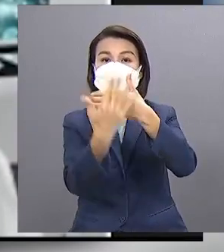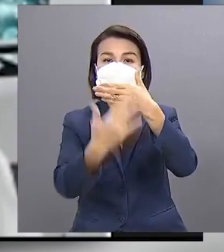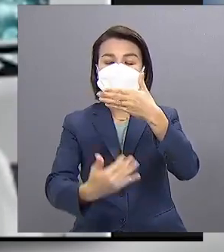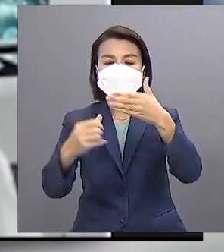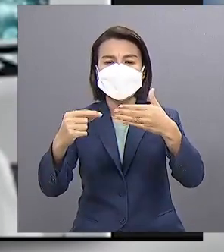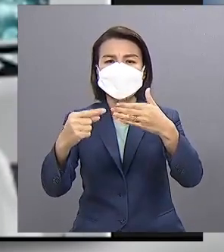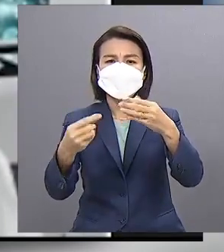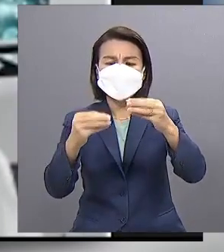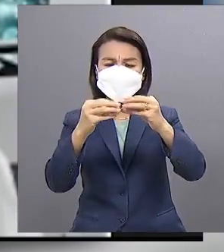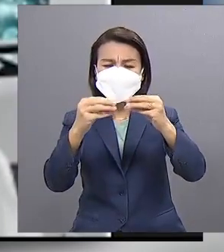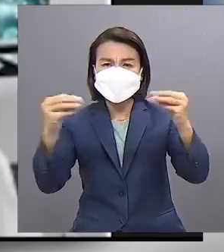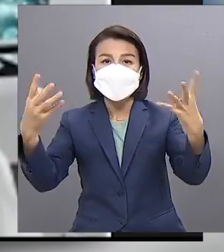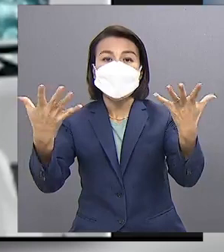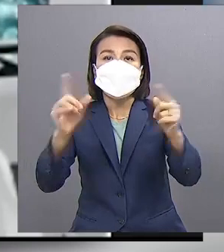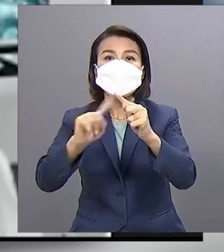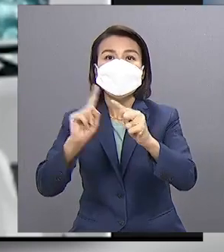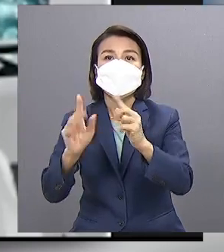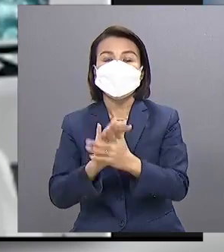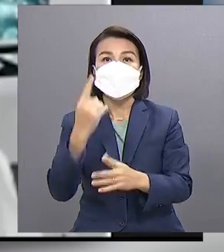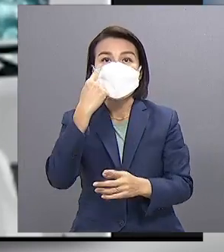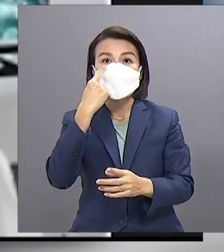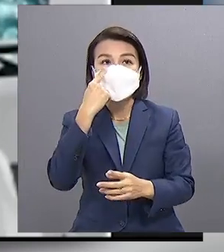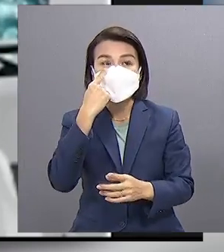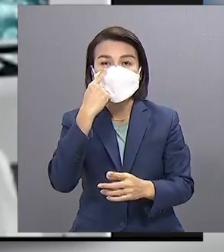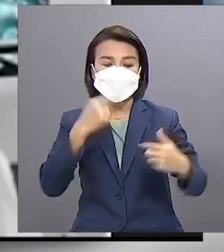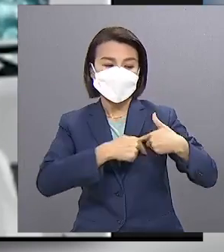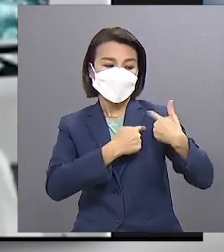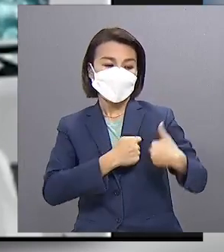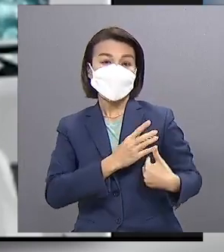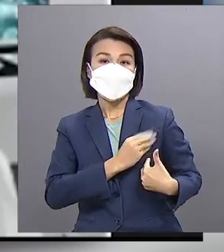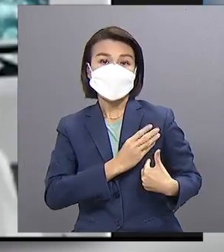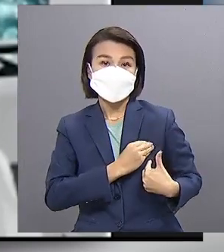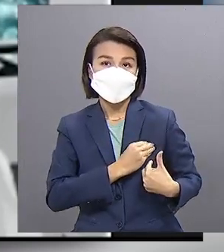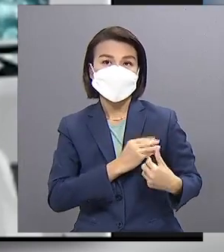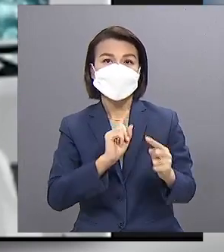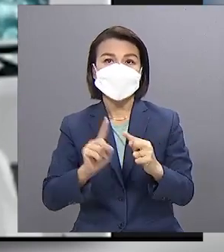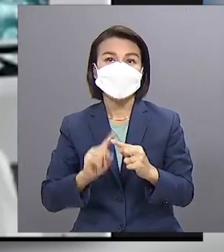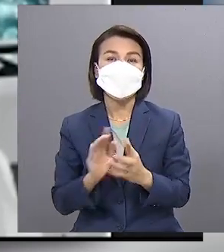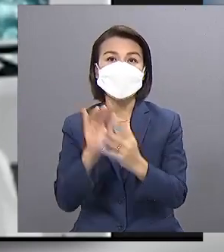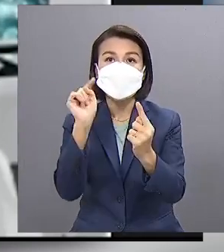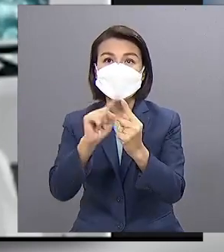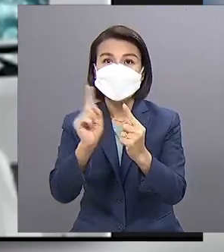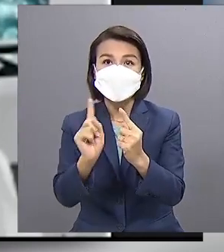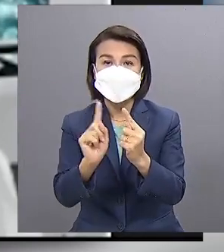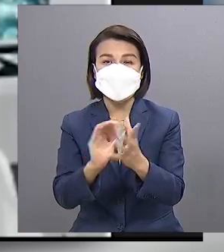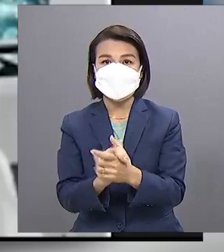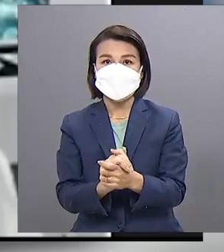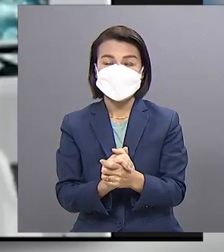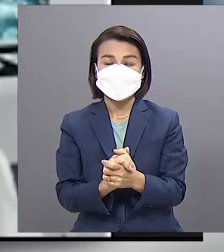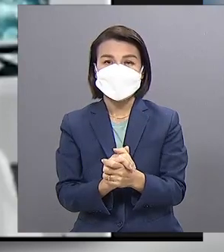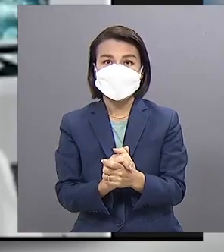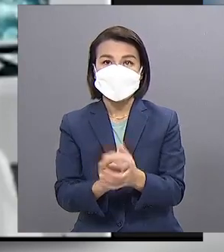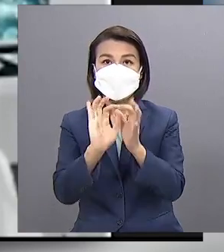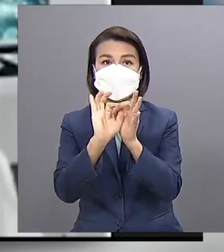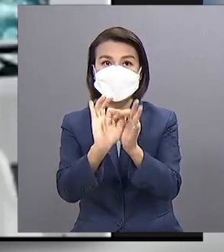าตั้งแต่หัวใจนะคะประเด็นเรื่องของตัวที่ทำให้เกิดอา